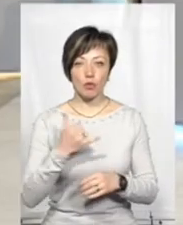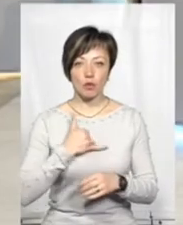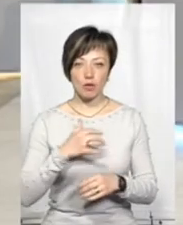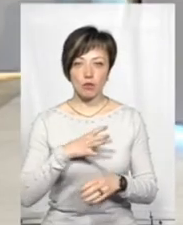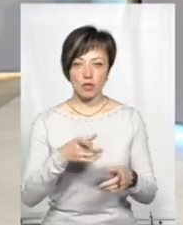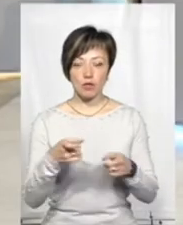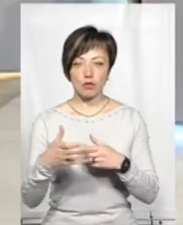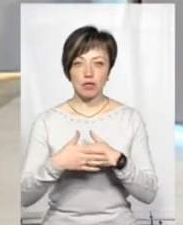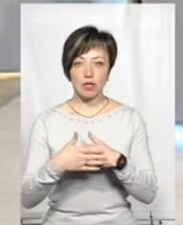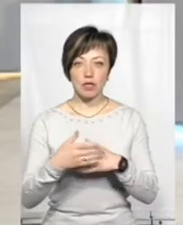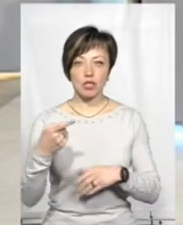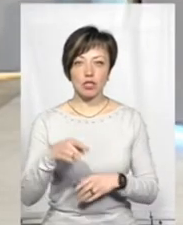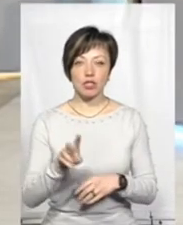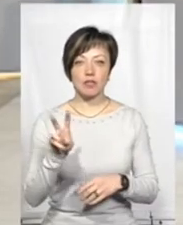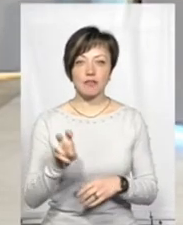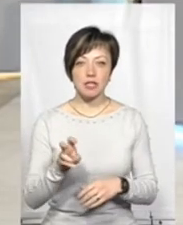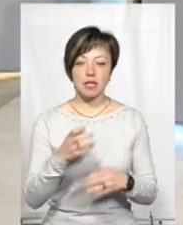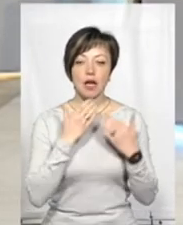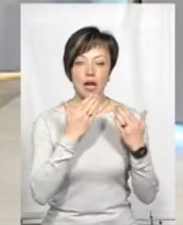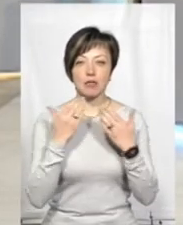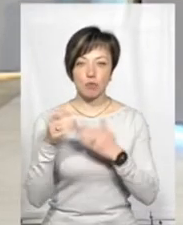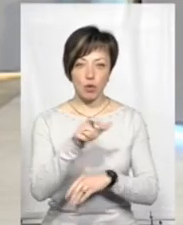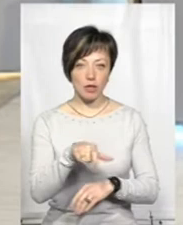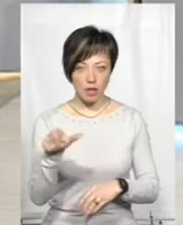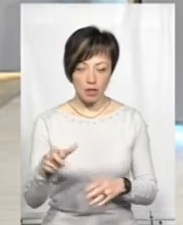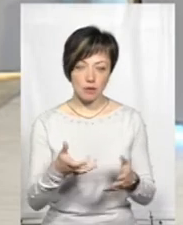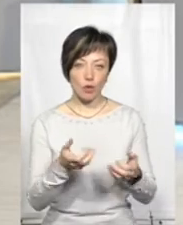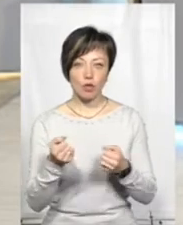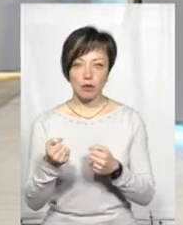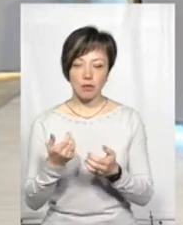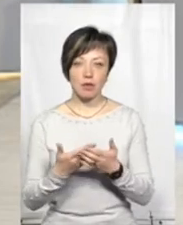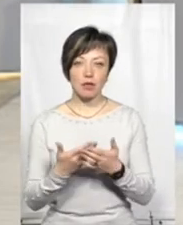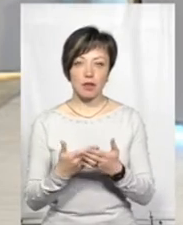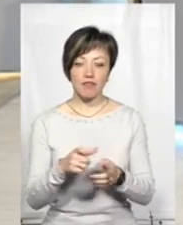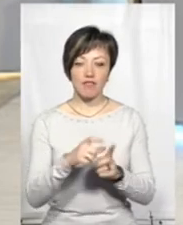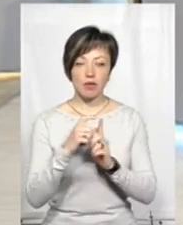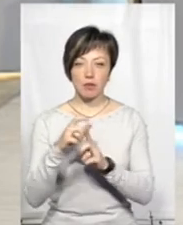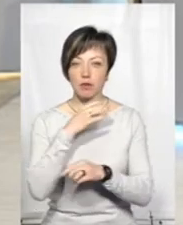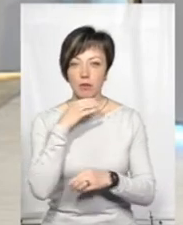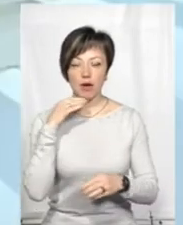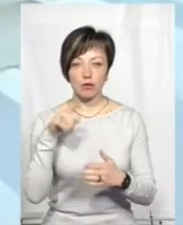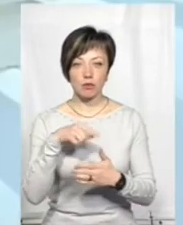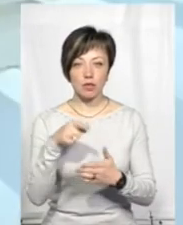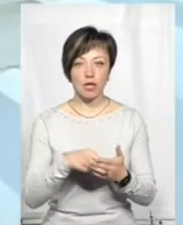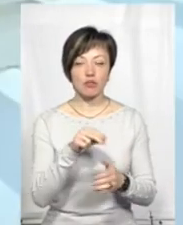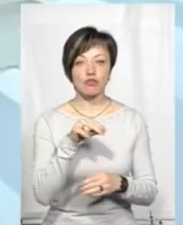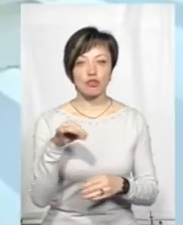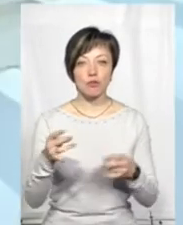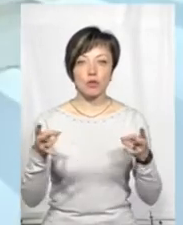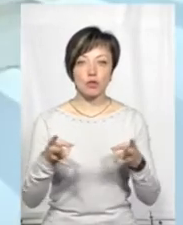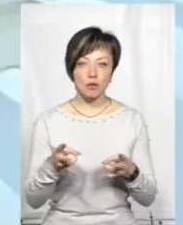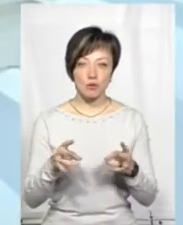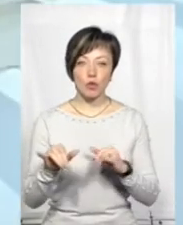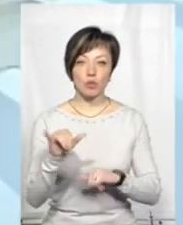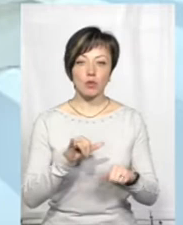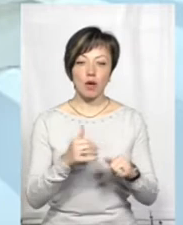було залучено порядка там 1200 респондентів, ми отримали, скажімо так, відповіді на багато питань, чи потрібно, куди би,